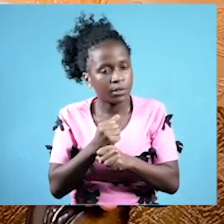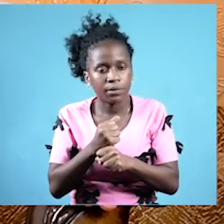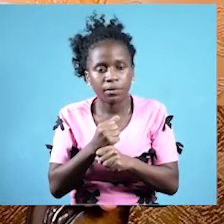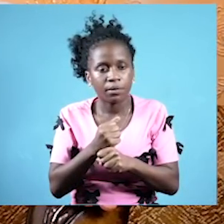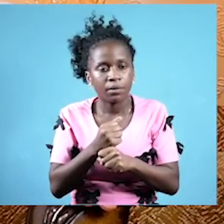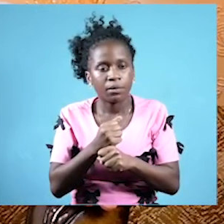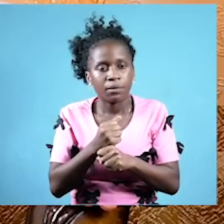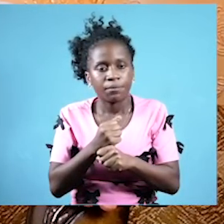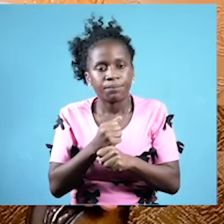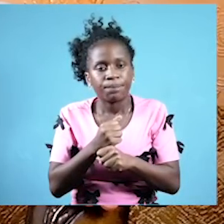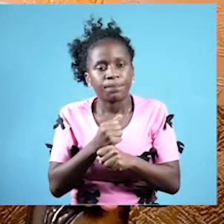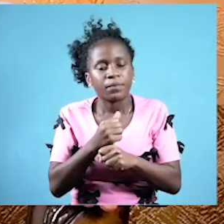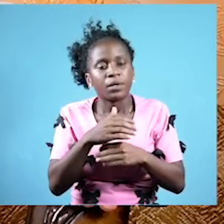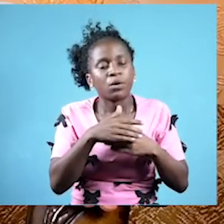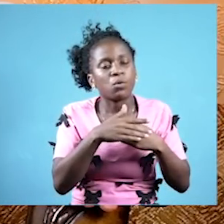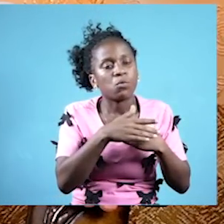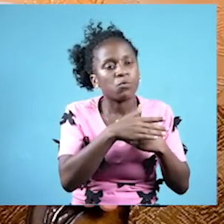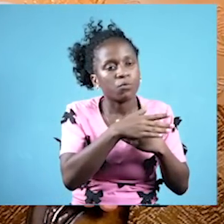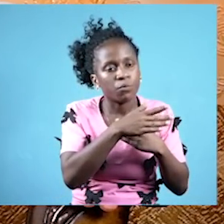hajapata ilham,